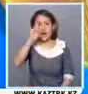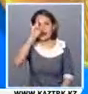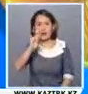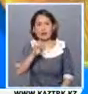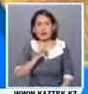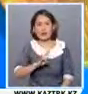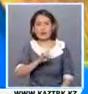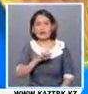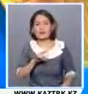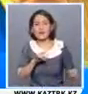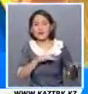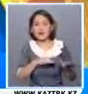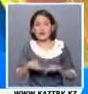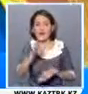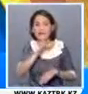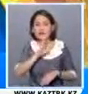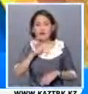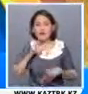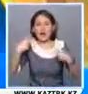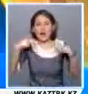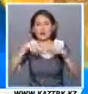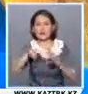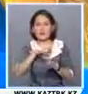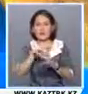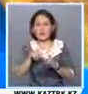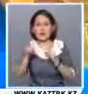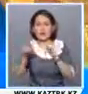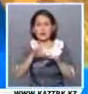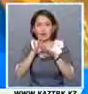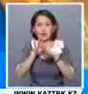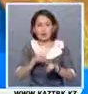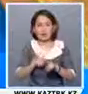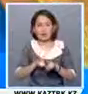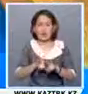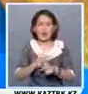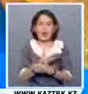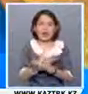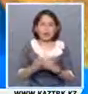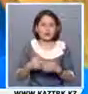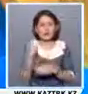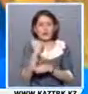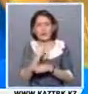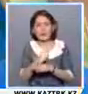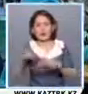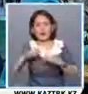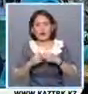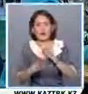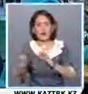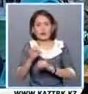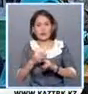Қазақстанның іскер әйелдері бүгін Астанада бас қосты. Республикалық жиында әр іскер әйел жетістігімен бөлісті. Бұл бас қосу бүгінгі